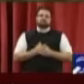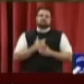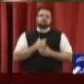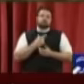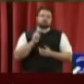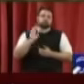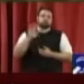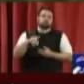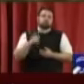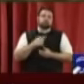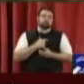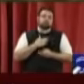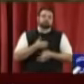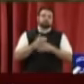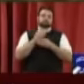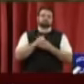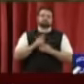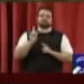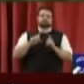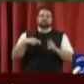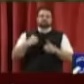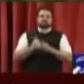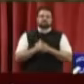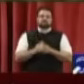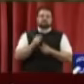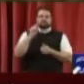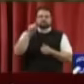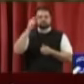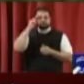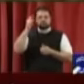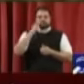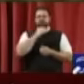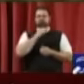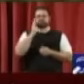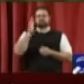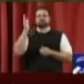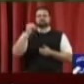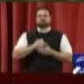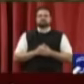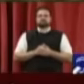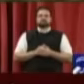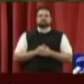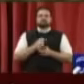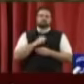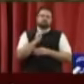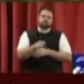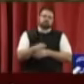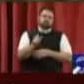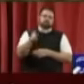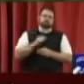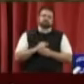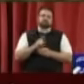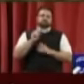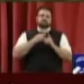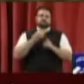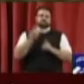duc. Deci, dacă ți-ai este prieten și tu-l știi de ani de zile și poate ai mai apelat la el și au putut să te duci odată și nu poate,